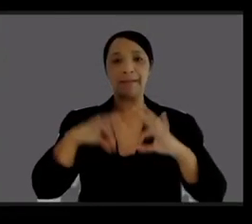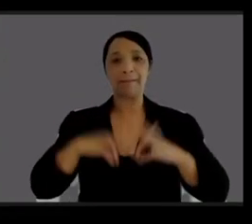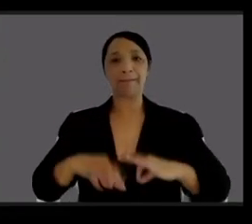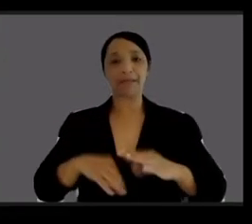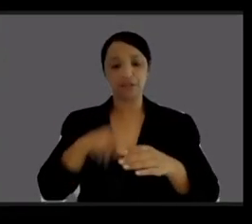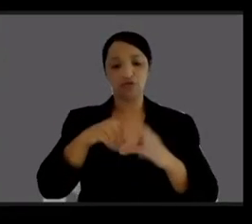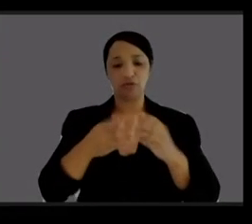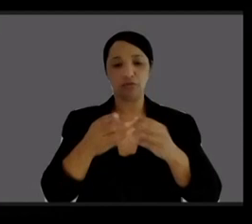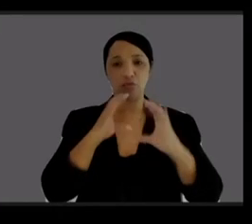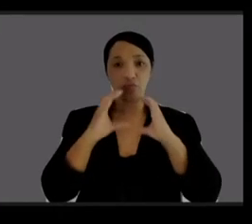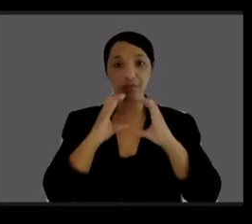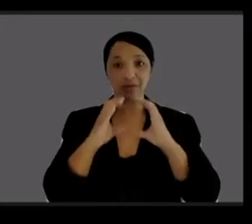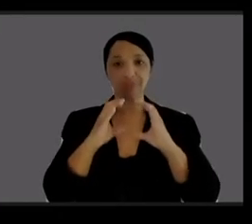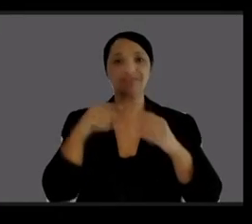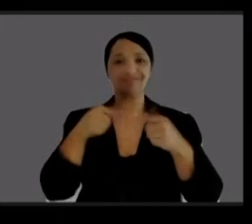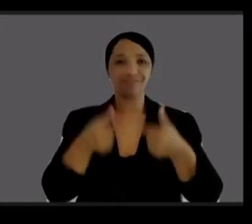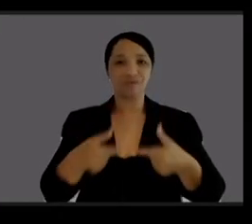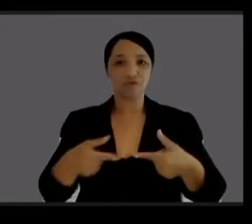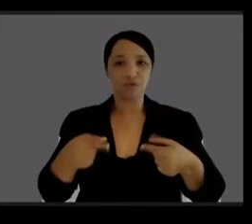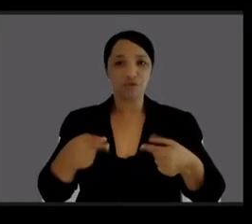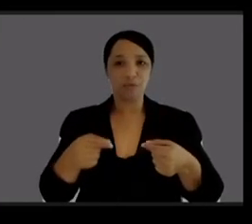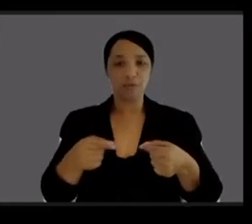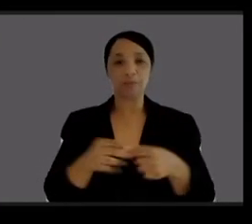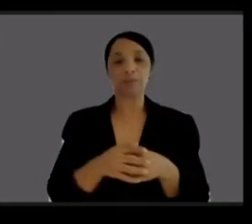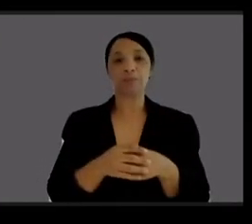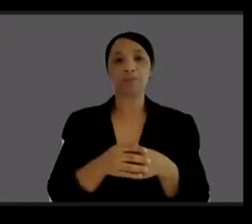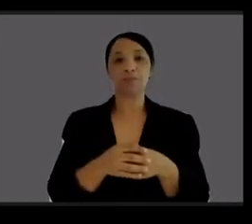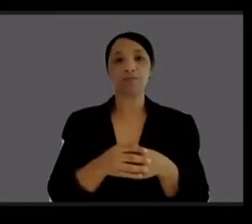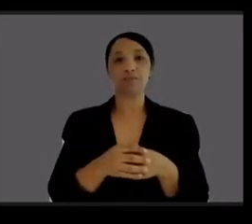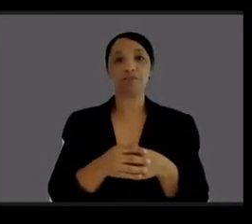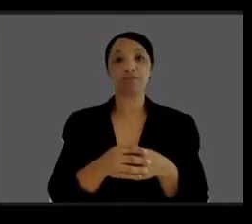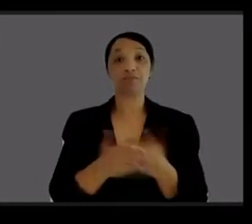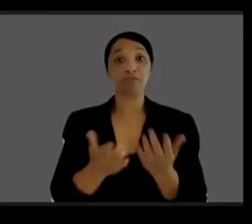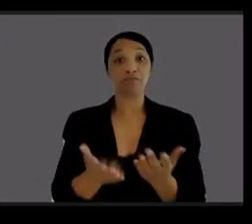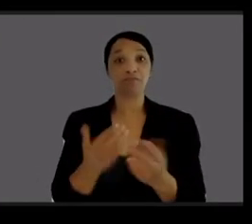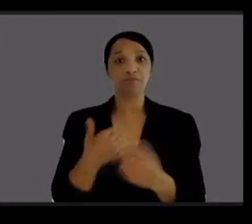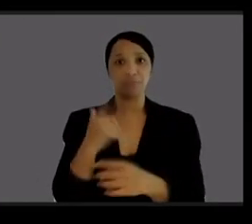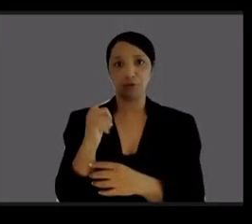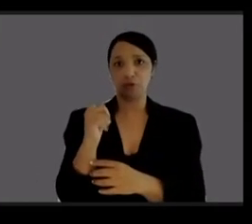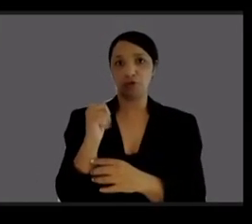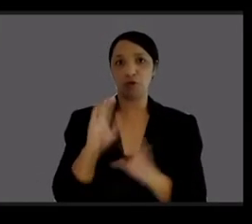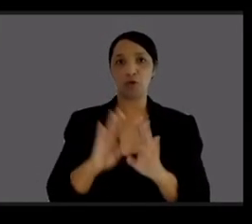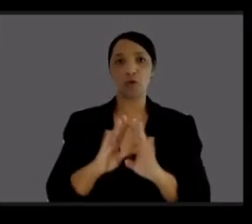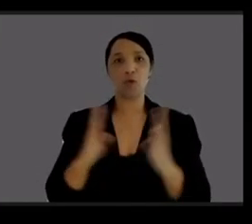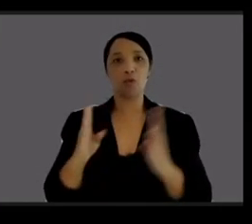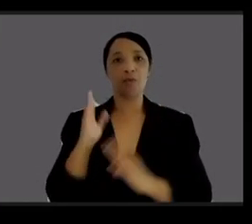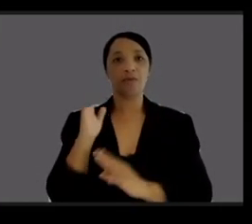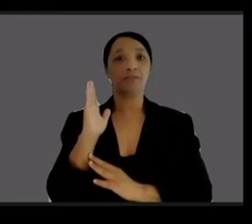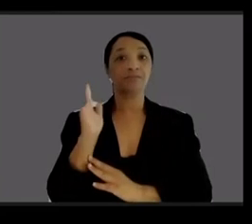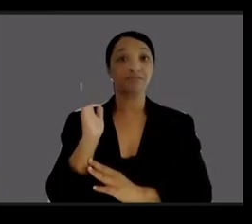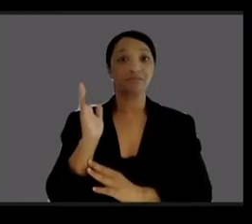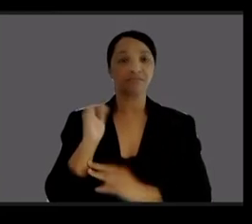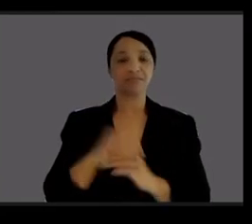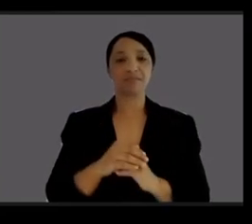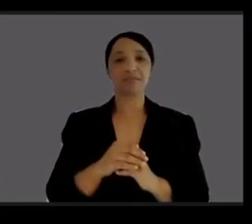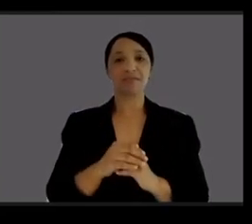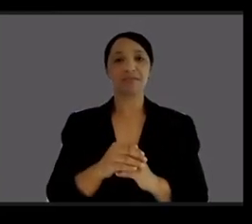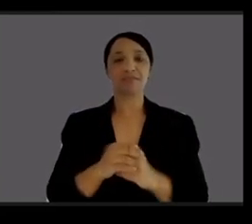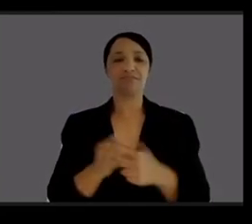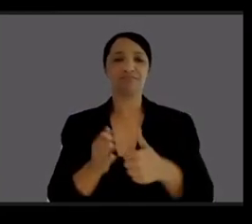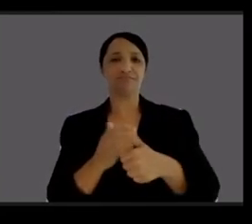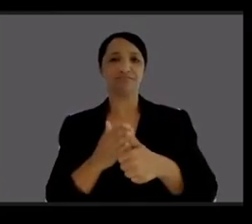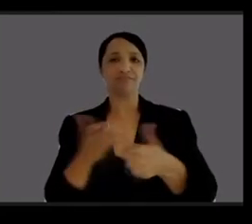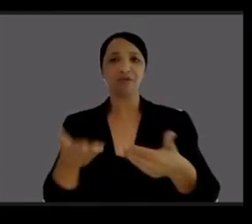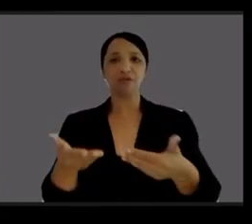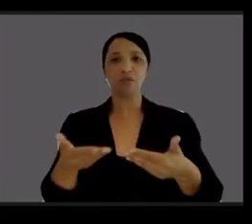省承办。现在呢，我们就开始开幕式。首先，我